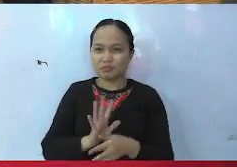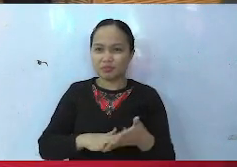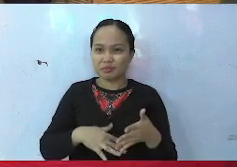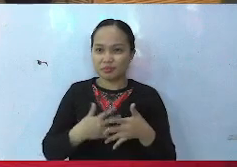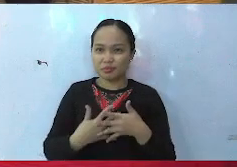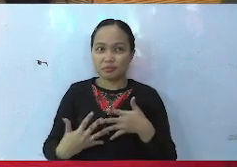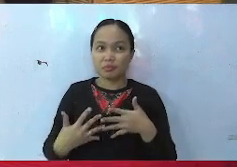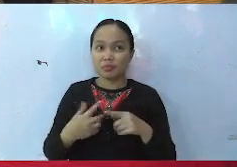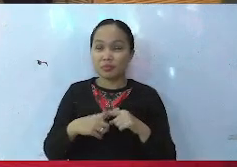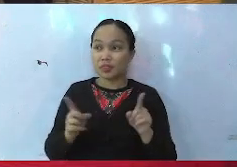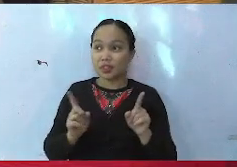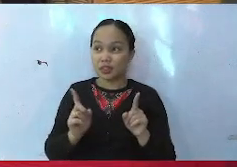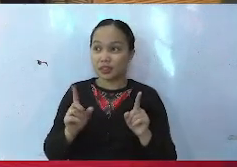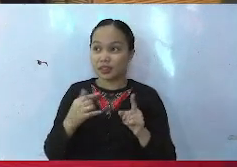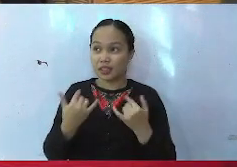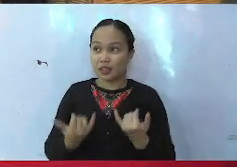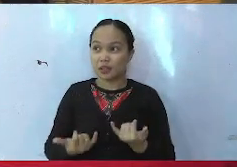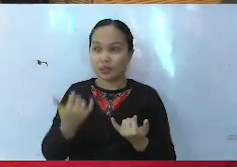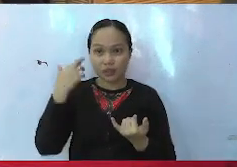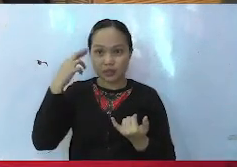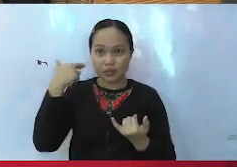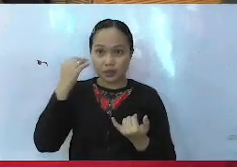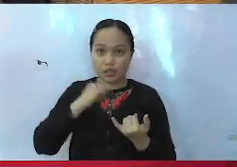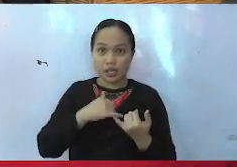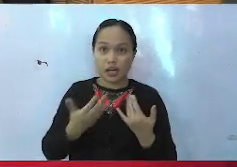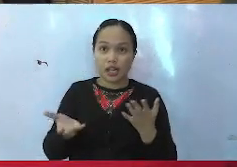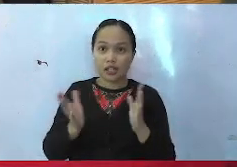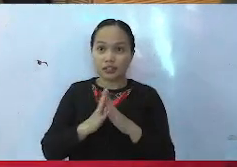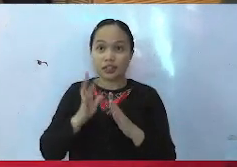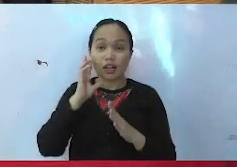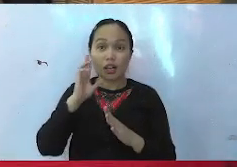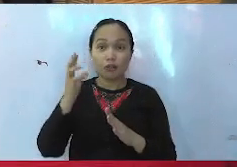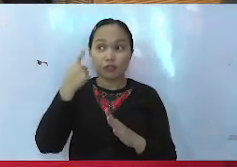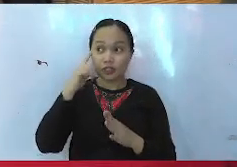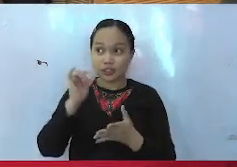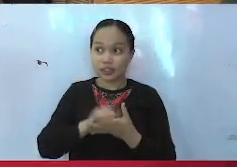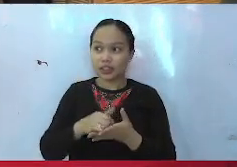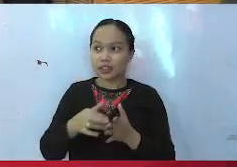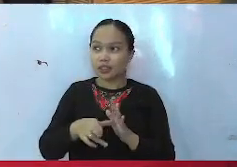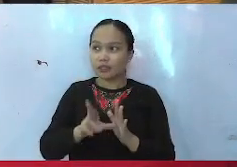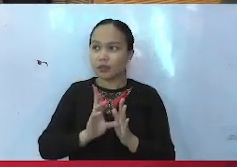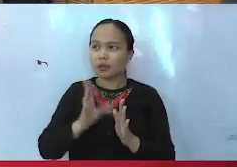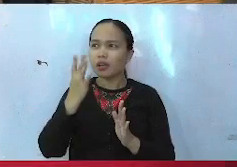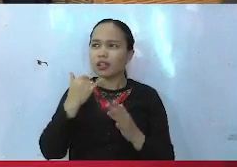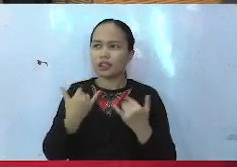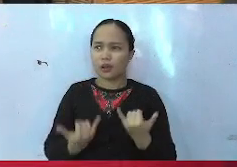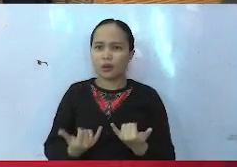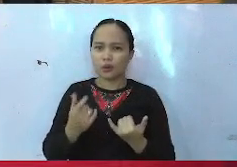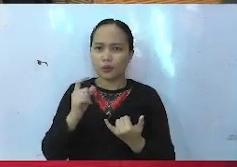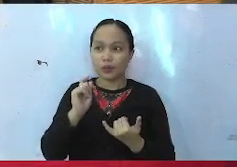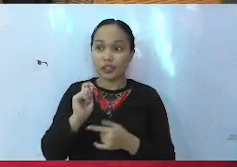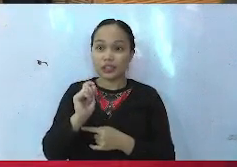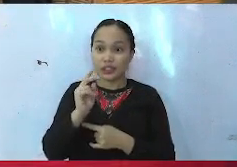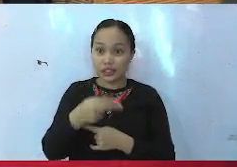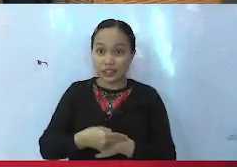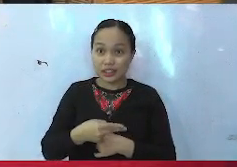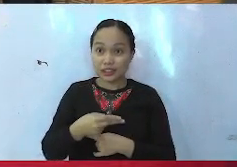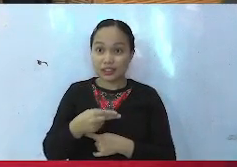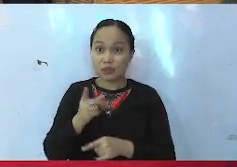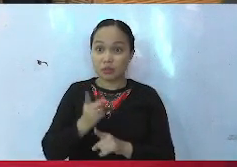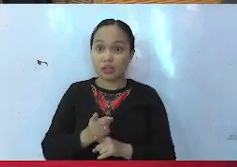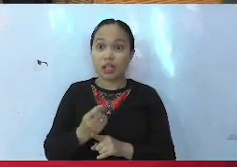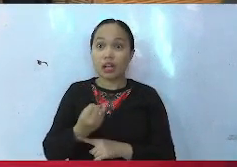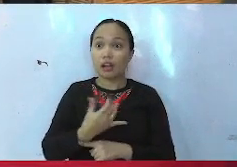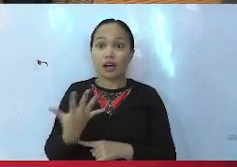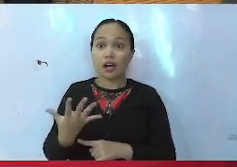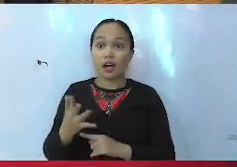ba? Pero di, totoo yan. The reason why I ask her para dun sa recap na yon, kasi syempre Thursday tayo eh. Diba? Isang ilang araw